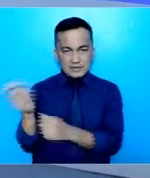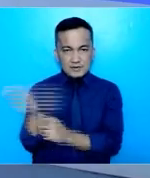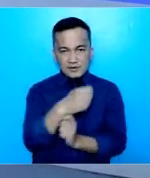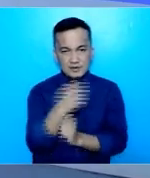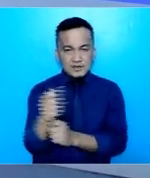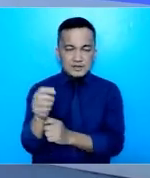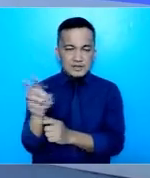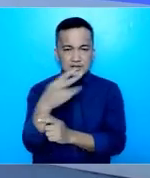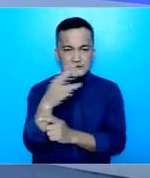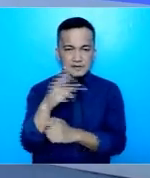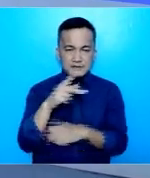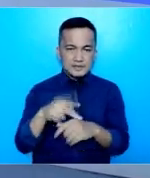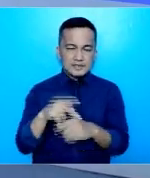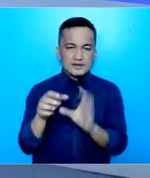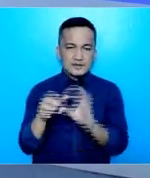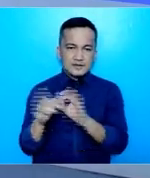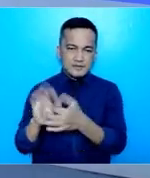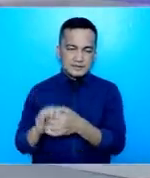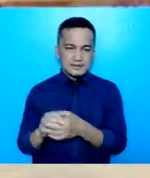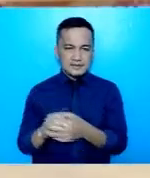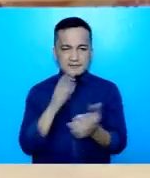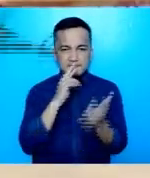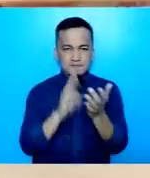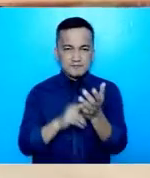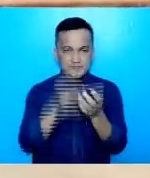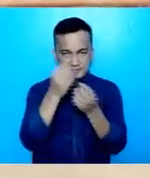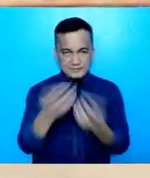Olympics. Narito ang aking report.